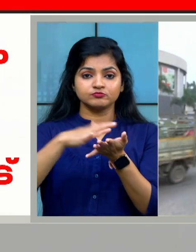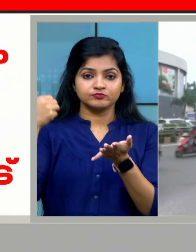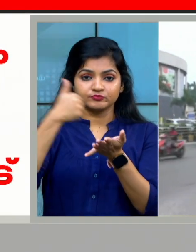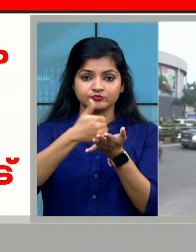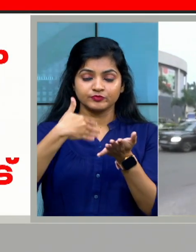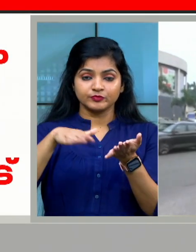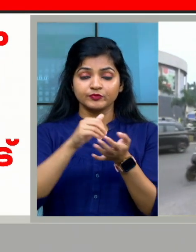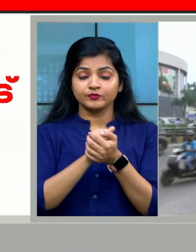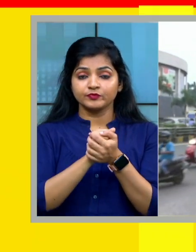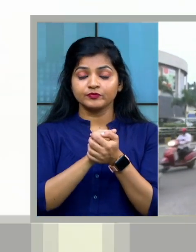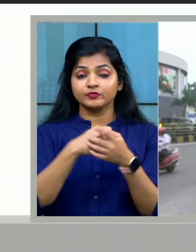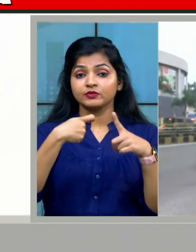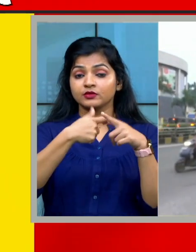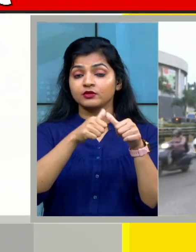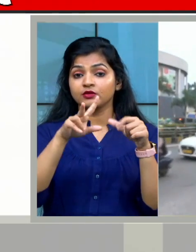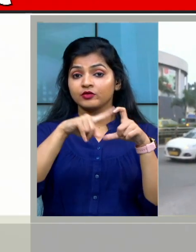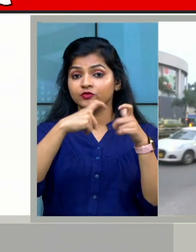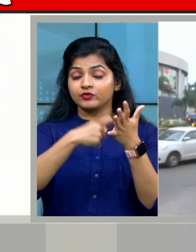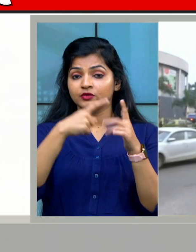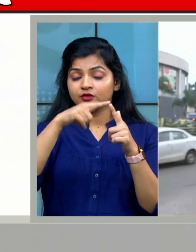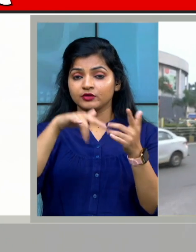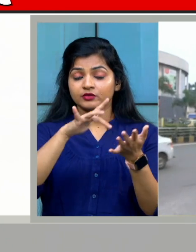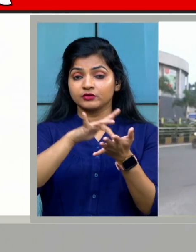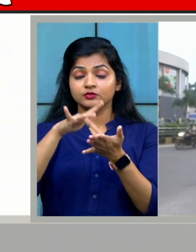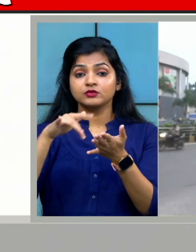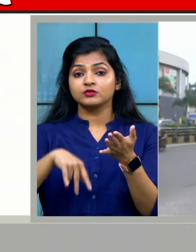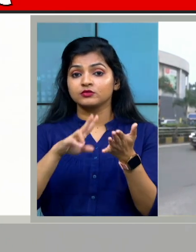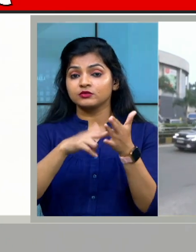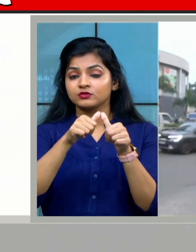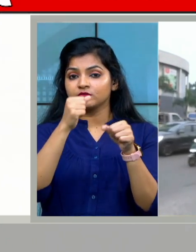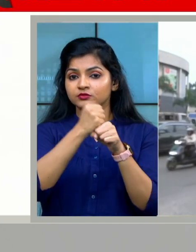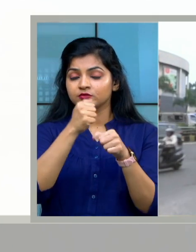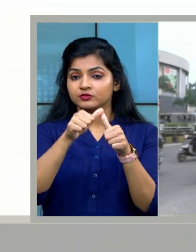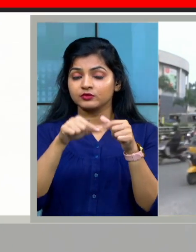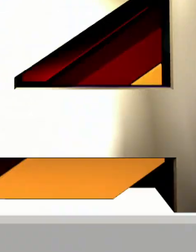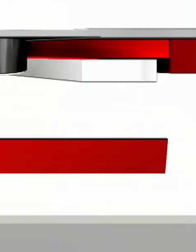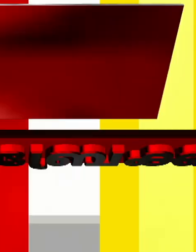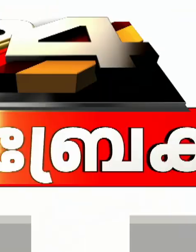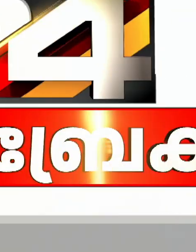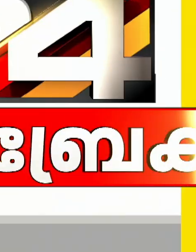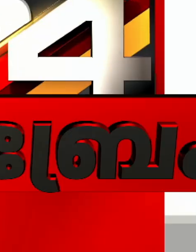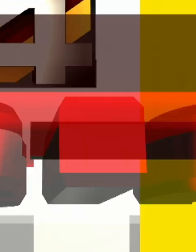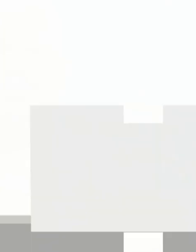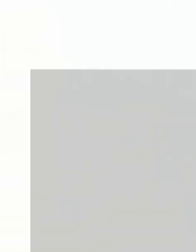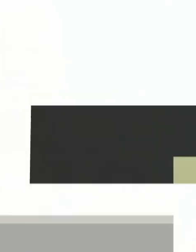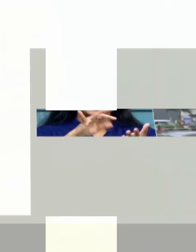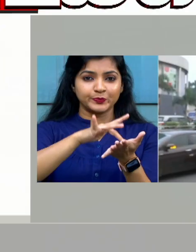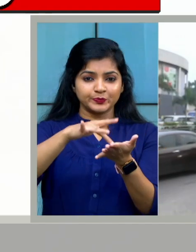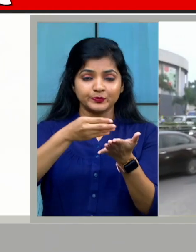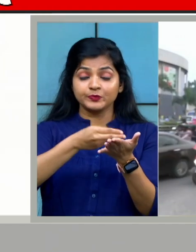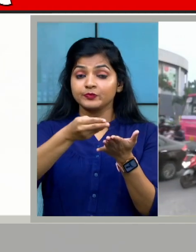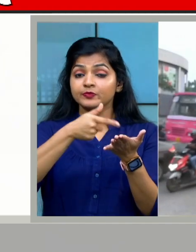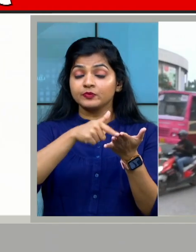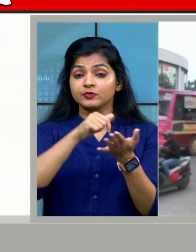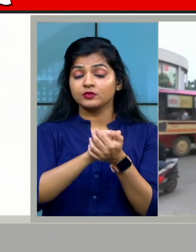ഈ കാവേരി ഡെൽറ്റ ജില്ലകൾക്കാണ്, തഞ്ചാവൂർ, നാഗപട്ടണം, തിരുവാരൂർ ഒപ്പം തന്നെ മയിലാടുതുറൈ ജില്ലകൾക്കാണ് പ്രധാനമായും ഈ